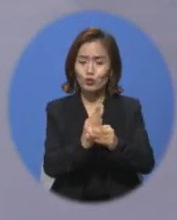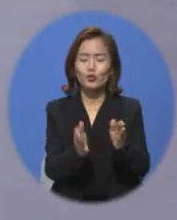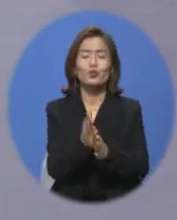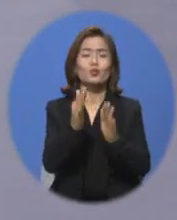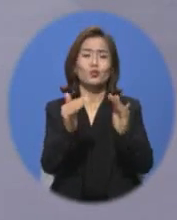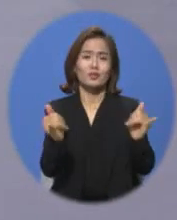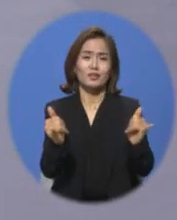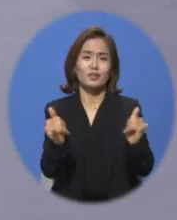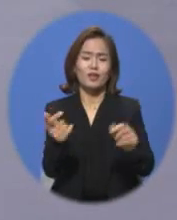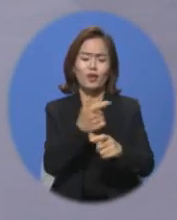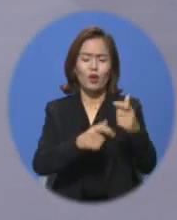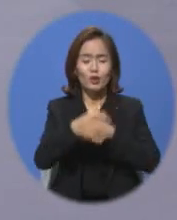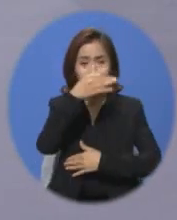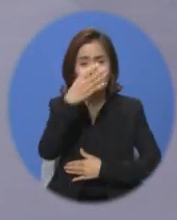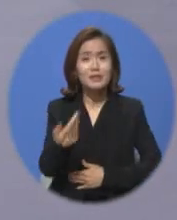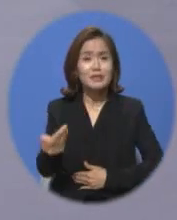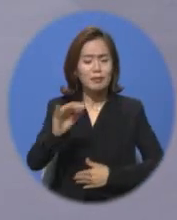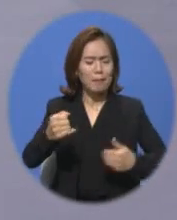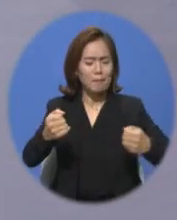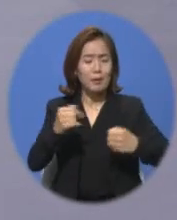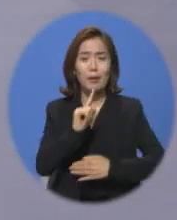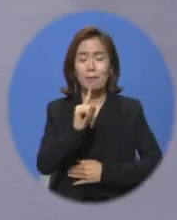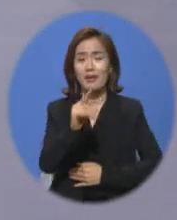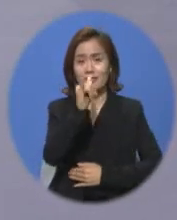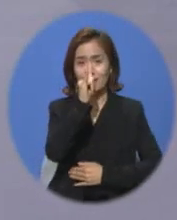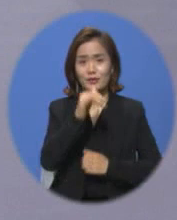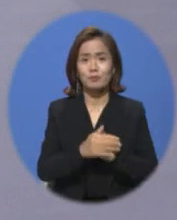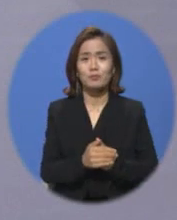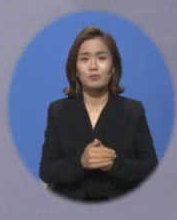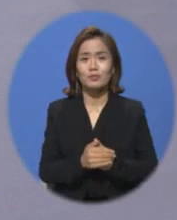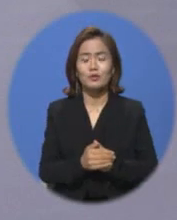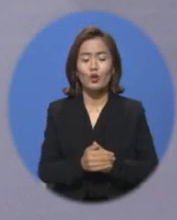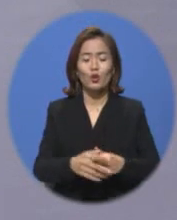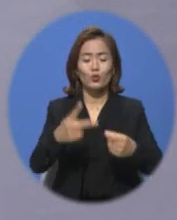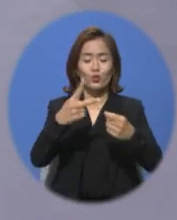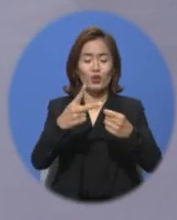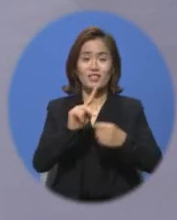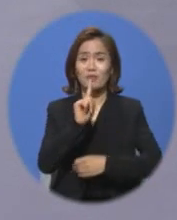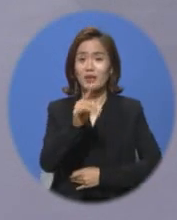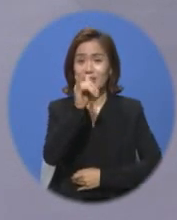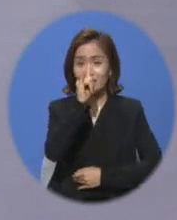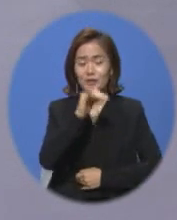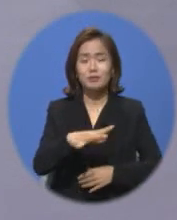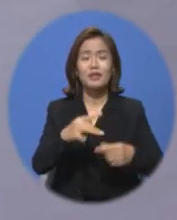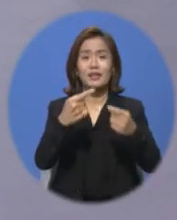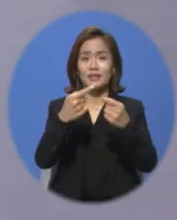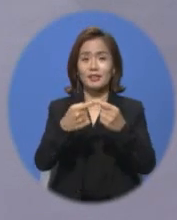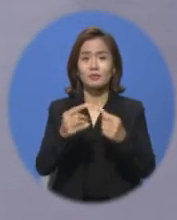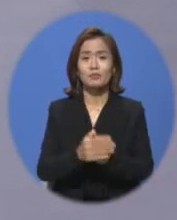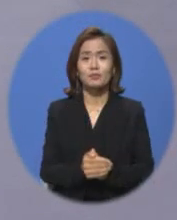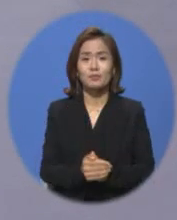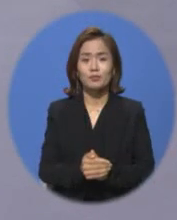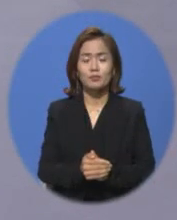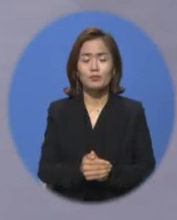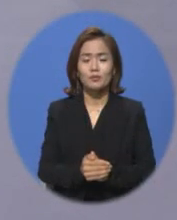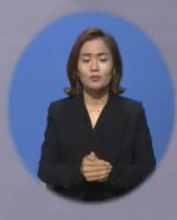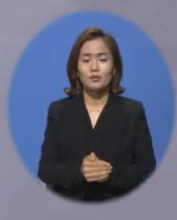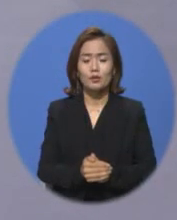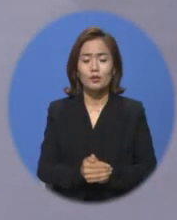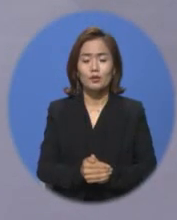어려운시기일지라도국민들이 강하게버텨내도록격려했습니다.그는또한 두가지를언급했습니다.첫째는무소속후보는